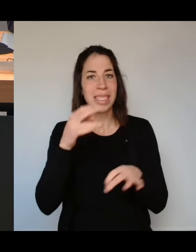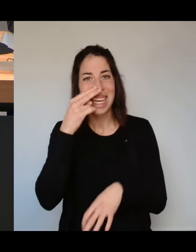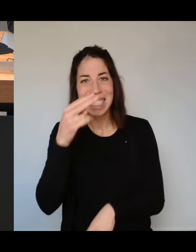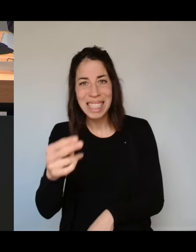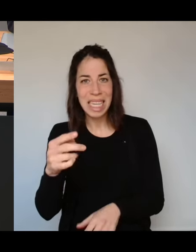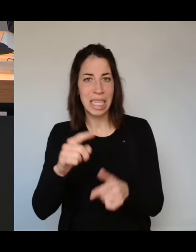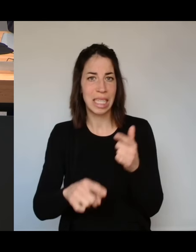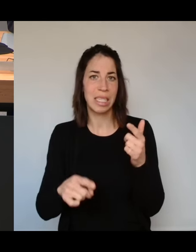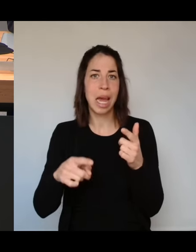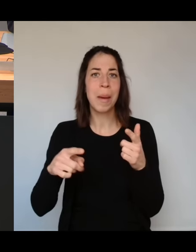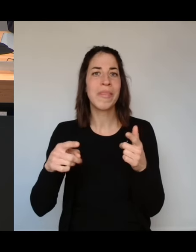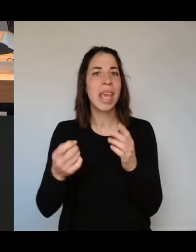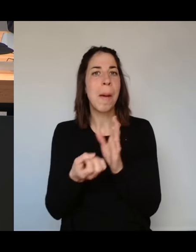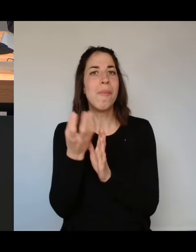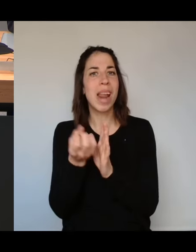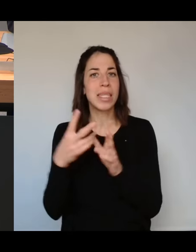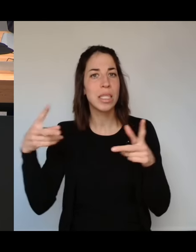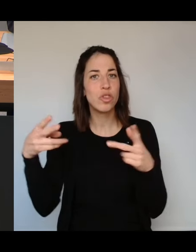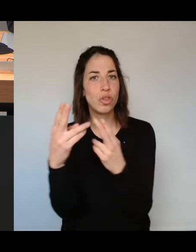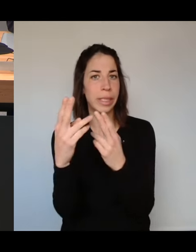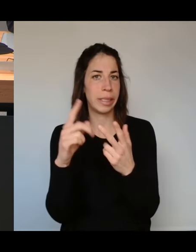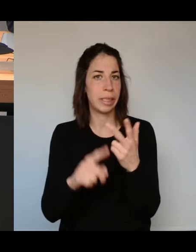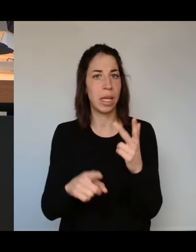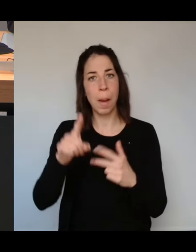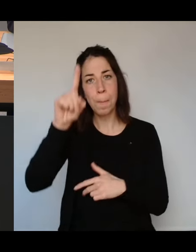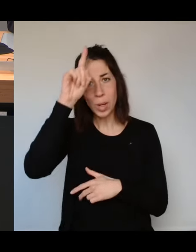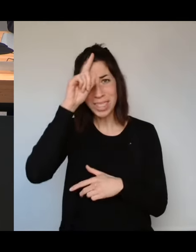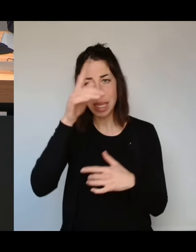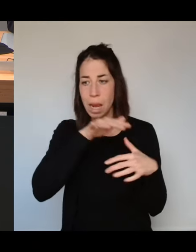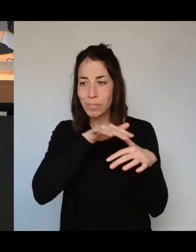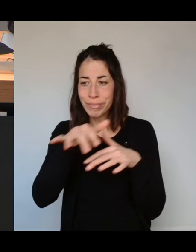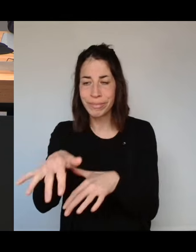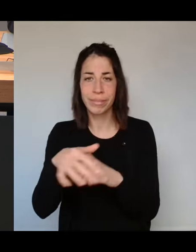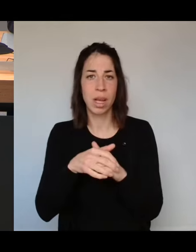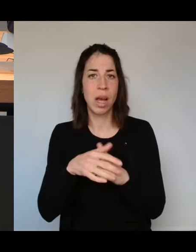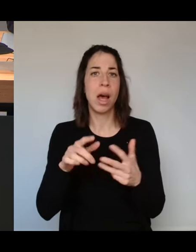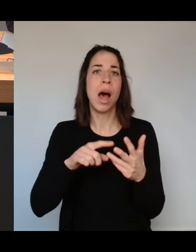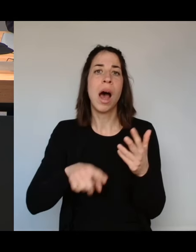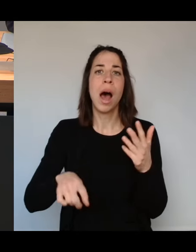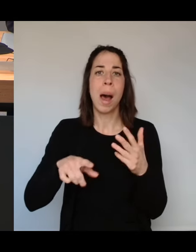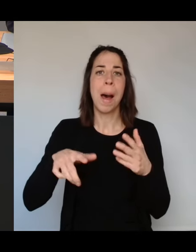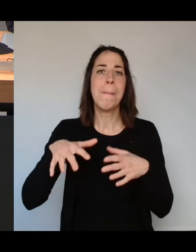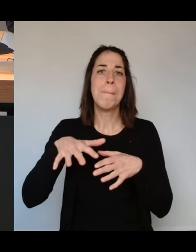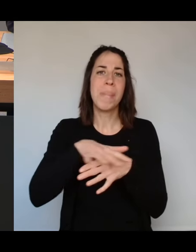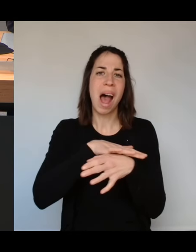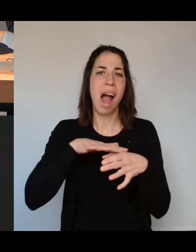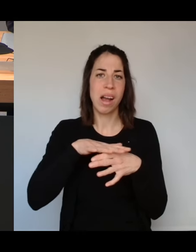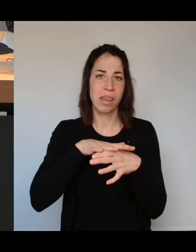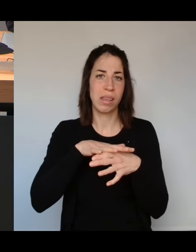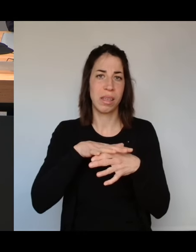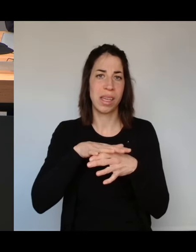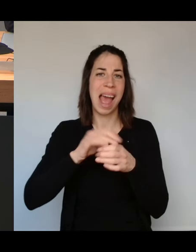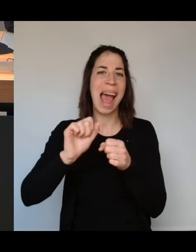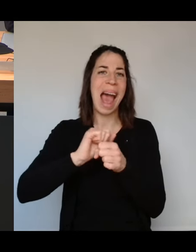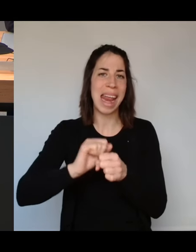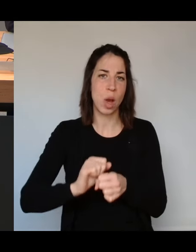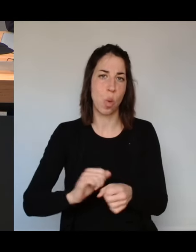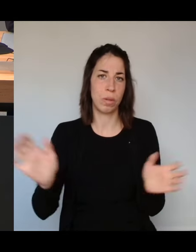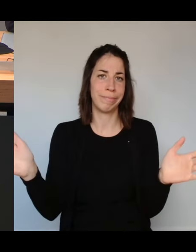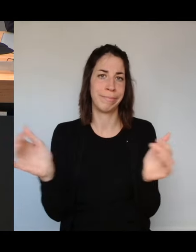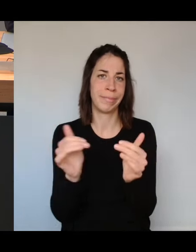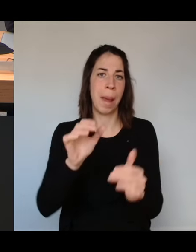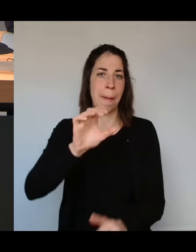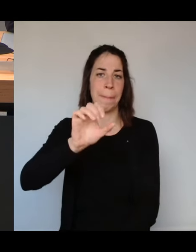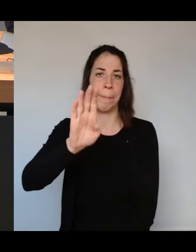Polizeibestreifung und die Parkreinigung durch die BSR. Eine temporäre nächtliche Schließung des Parks bietet zudem die